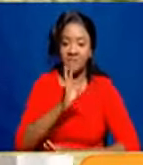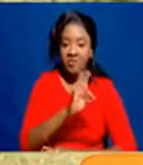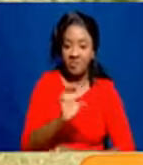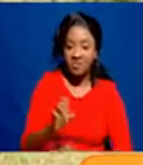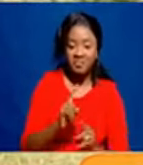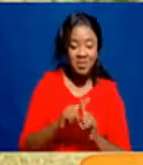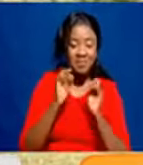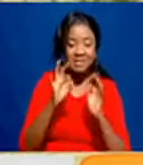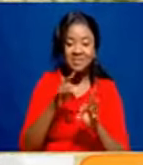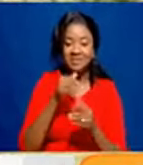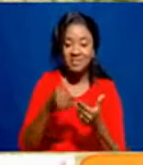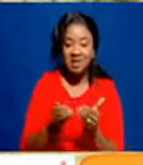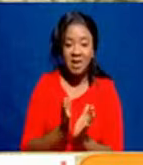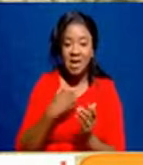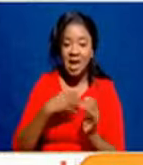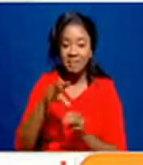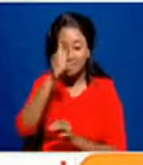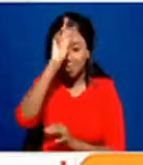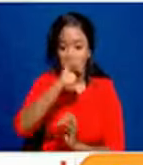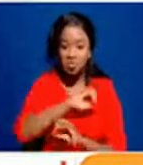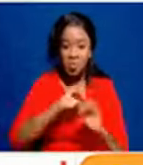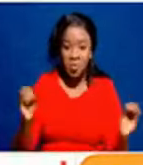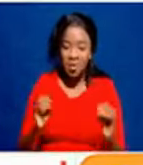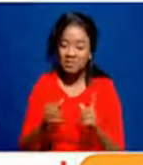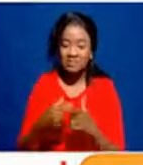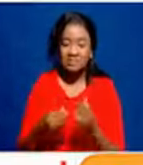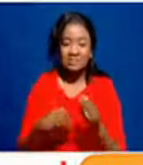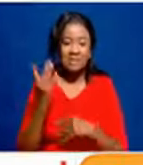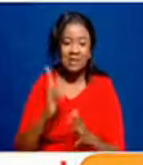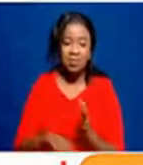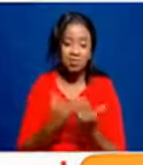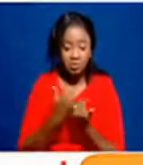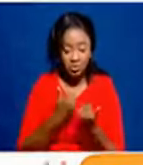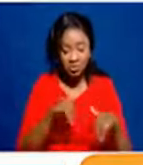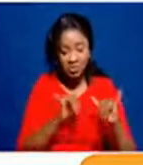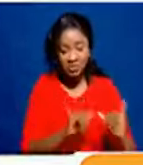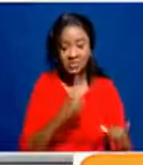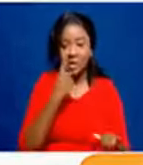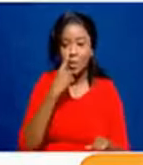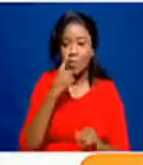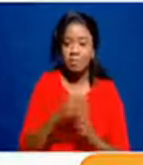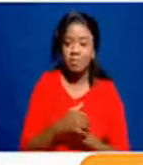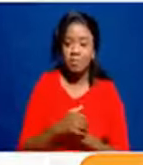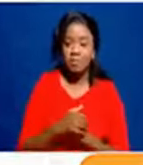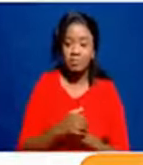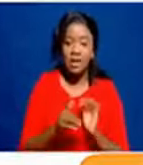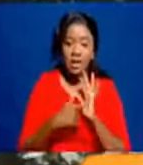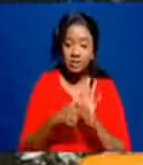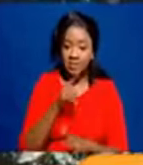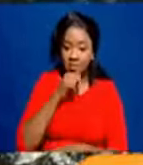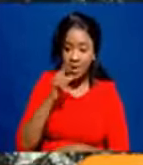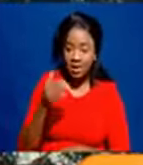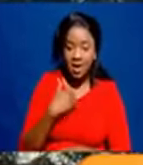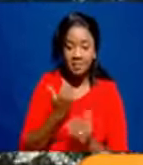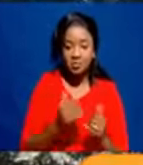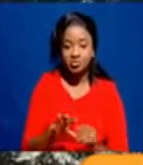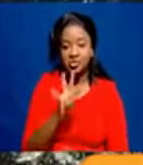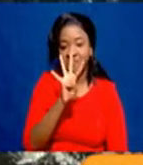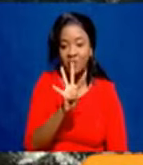mimi niko karibu na watoto wanne. Idara ya elimu kaunti ya Pokot Magharibi kikadiria zaidi ya wanafunzi